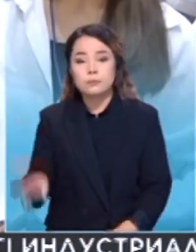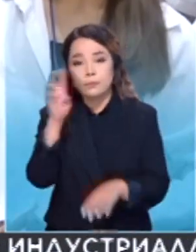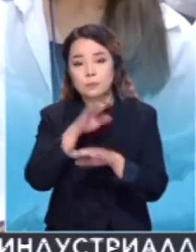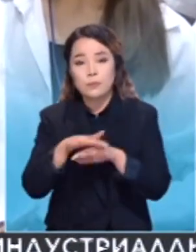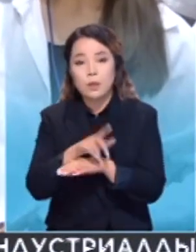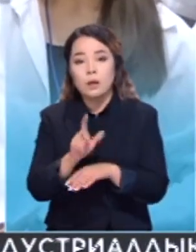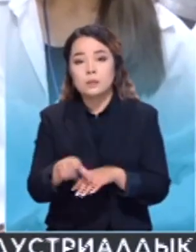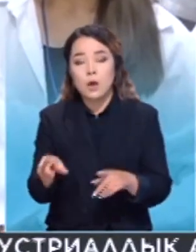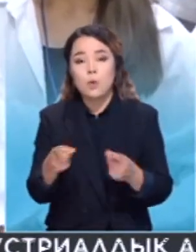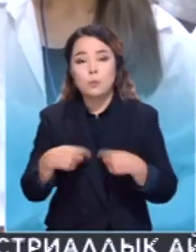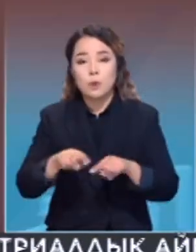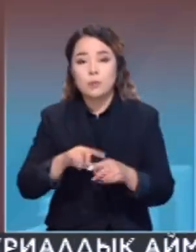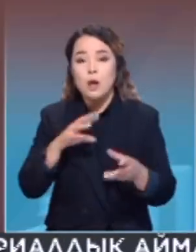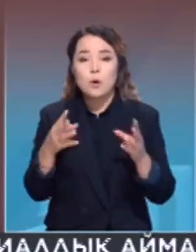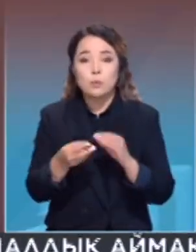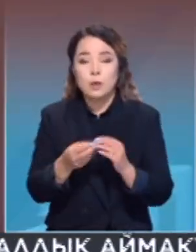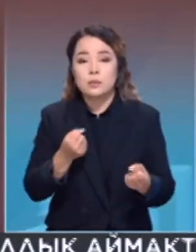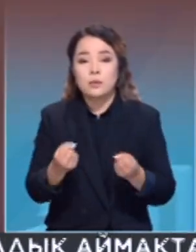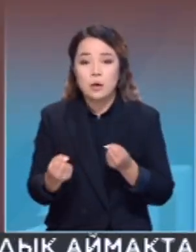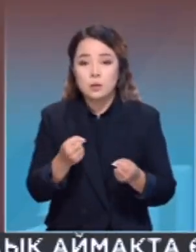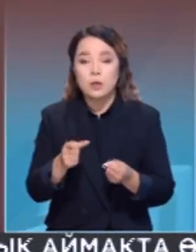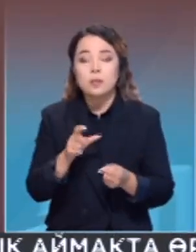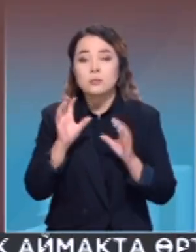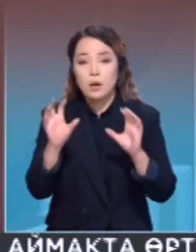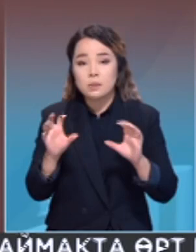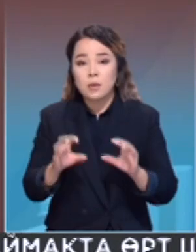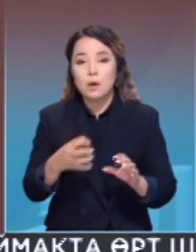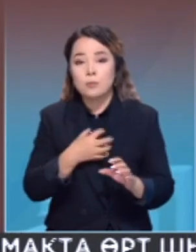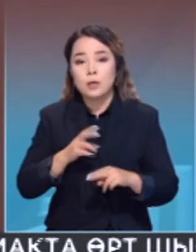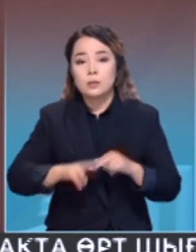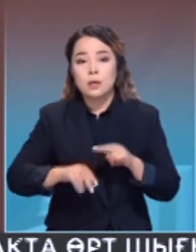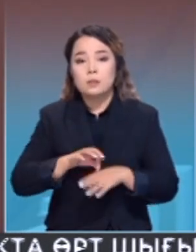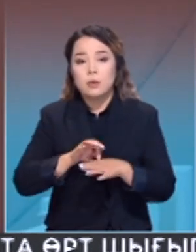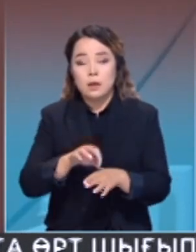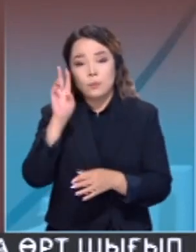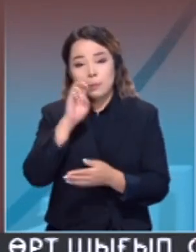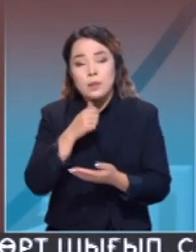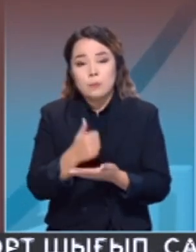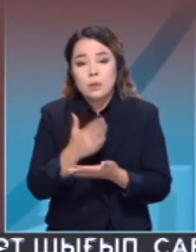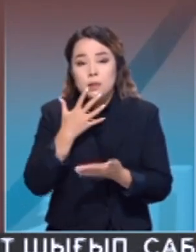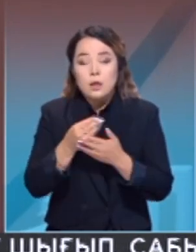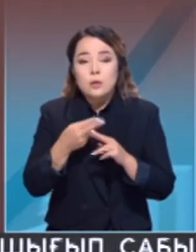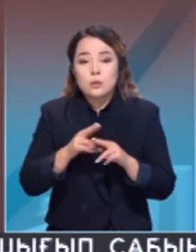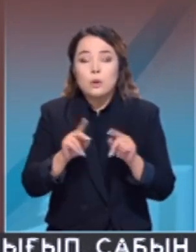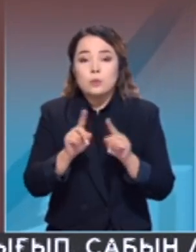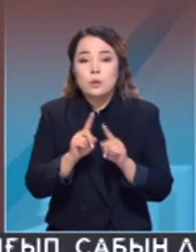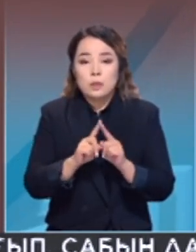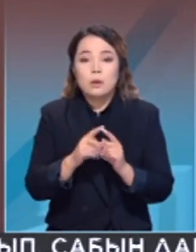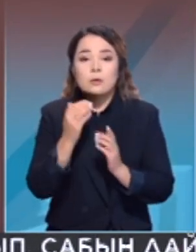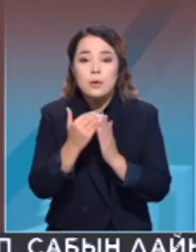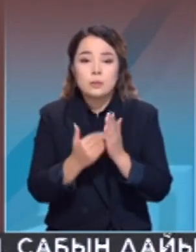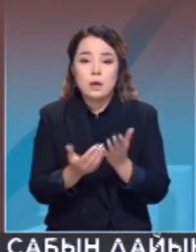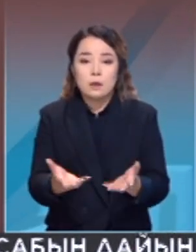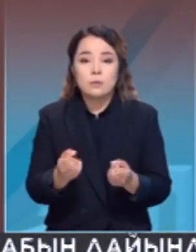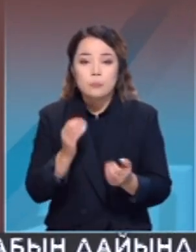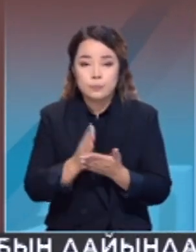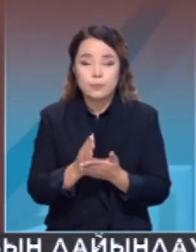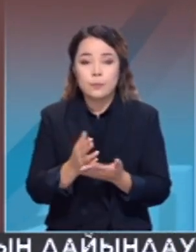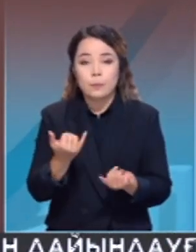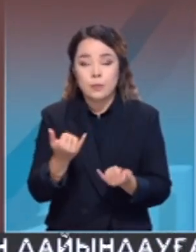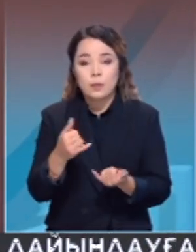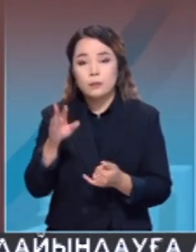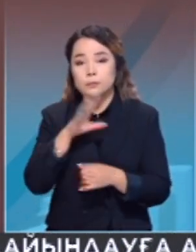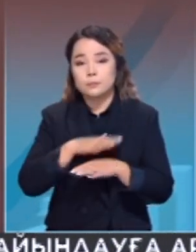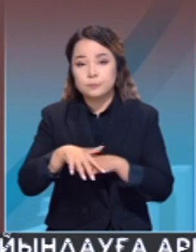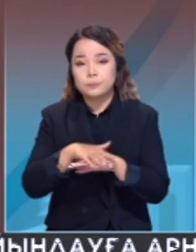Еліміздегі азаматтық қоғамның қалыптасуы мен нығаюына заңнамалық негіз қаланып, мемлекеттік бағдарламалар қабылданып келеді. Президент тапсырмасына